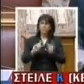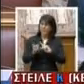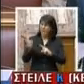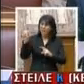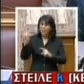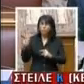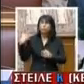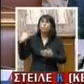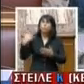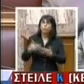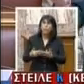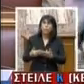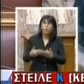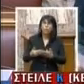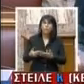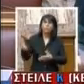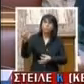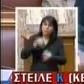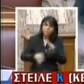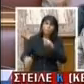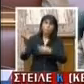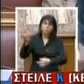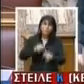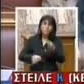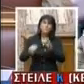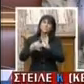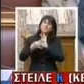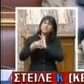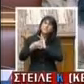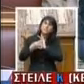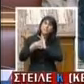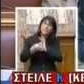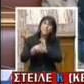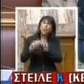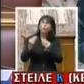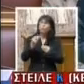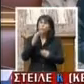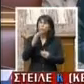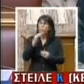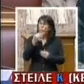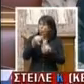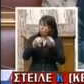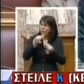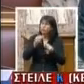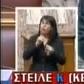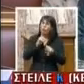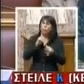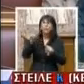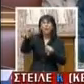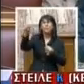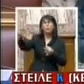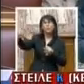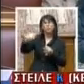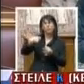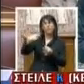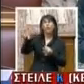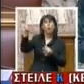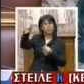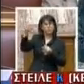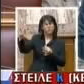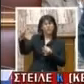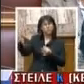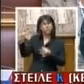καιρό μας λέτε διαρκώς τη γλώσσα των πιστωτών. Ευτυχώς όμως δεν μας